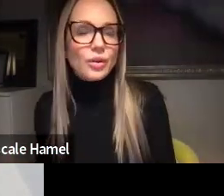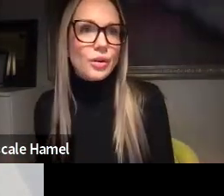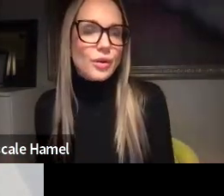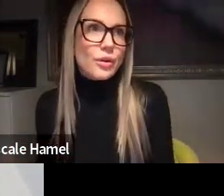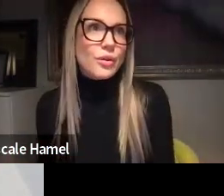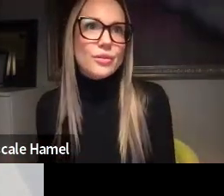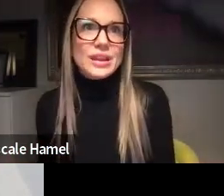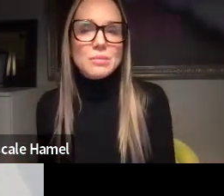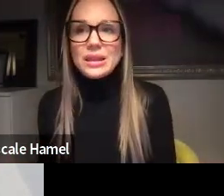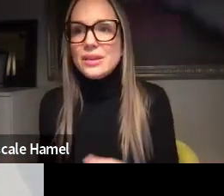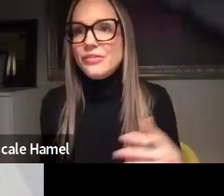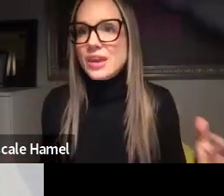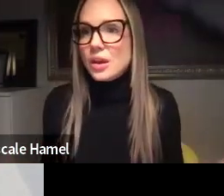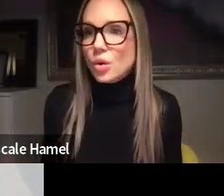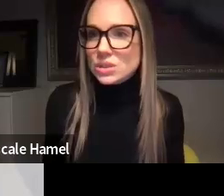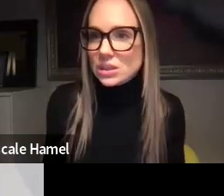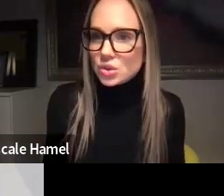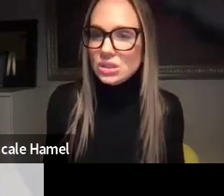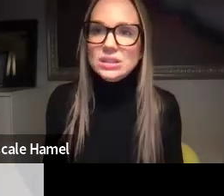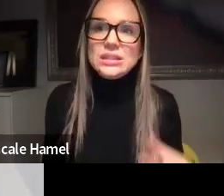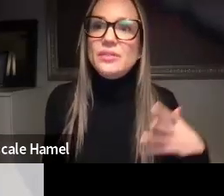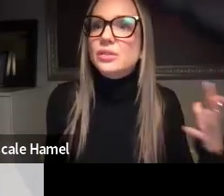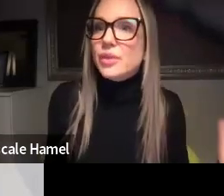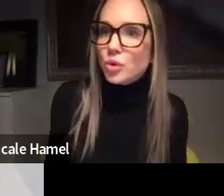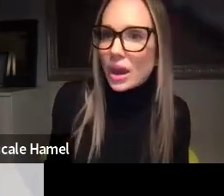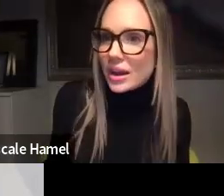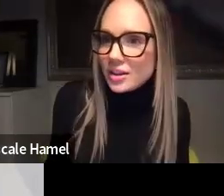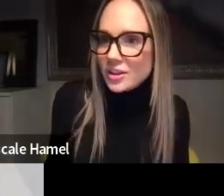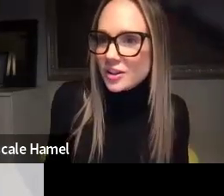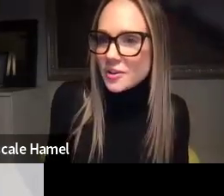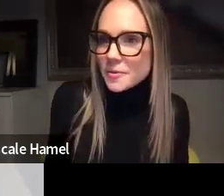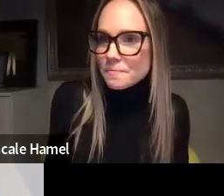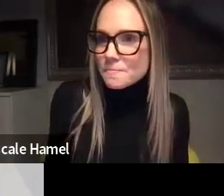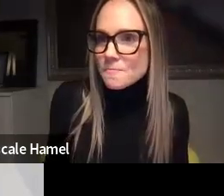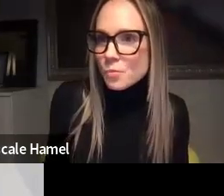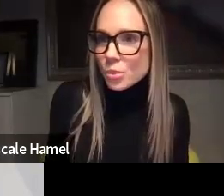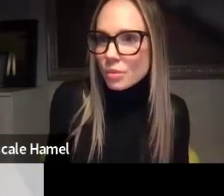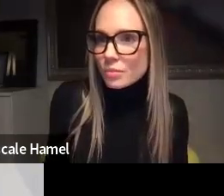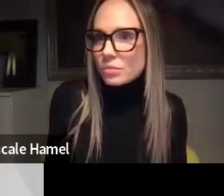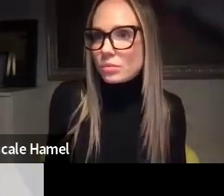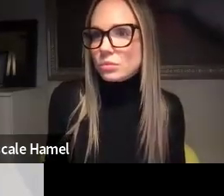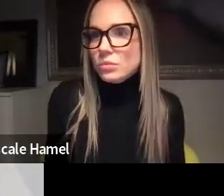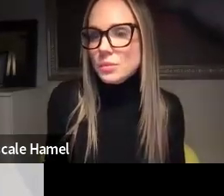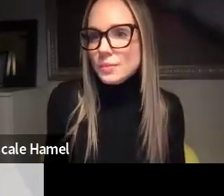avez un vêtement qui est fait aux États-Unis, ça va être fait plus grand.